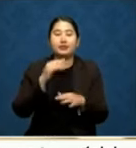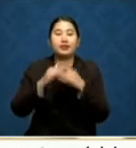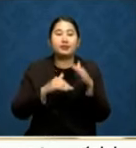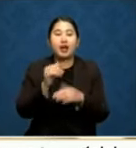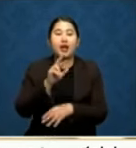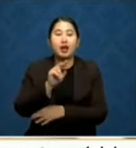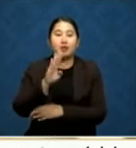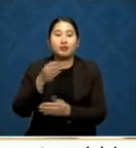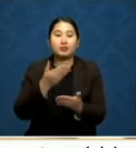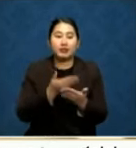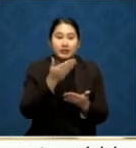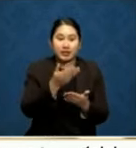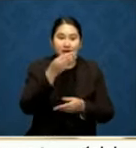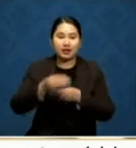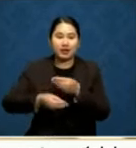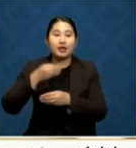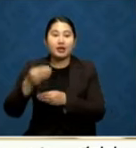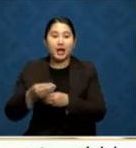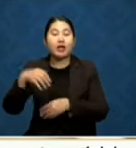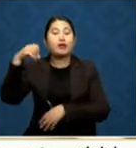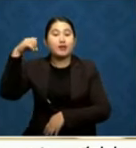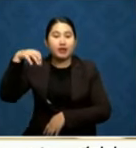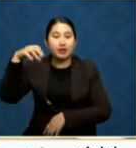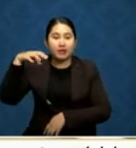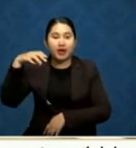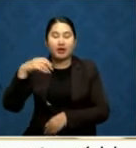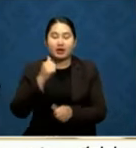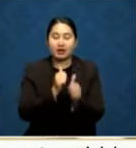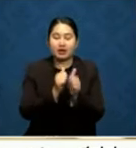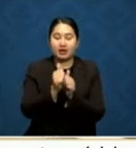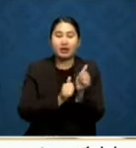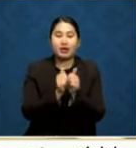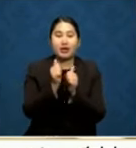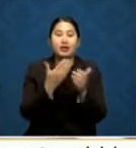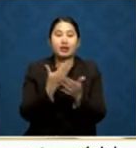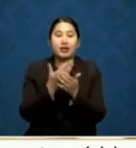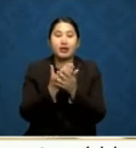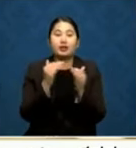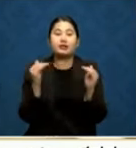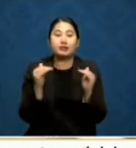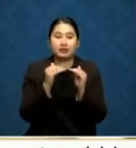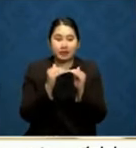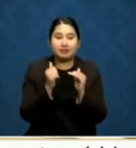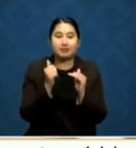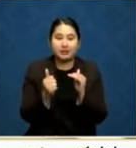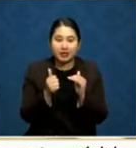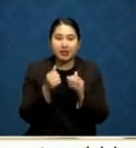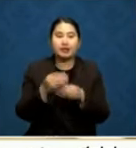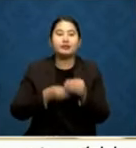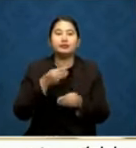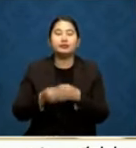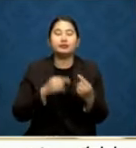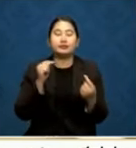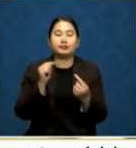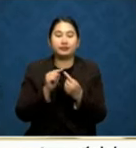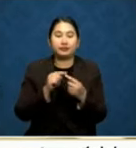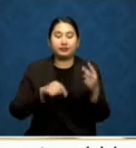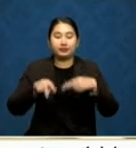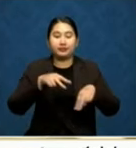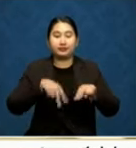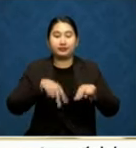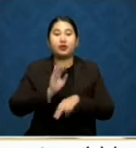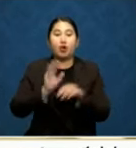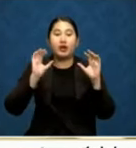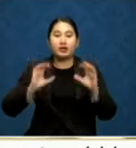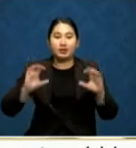บบซื้อขายส่งไฟฟ้าที่สร้างการแข่งขันที่เป็ทำสำหรบการผลิดและจำไภายใ้การกกับดูแล